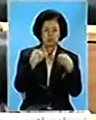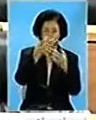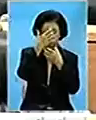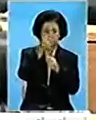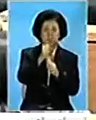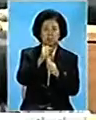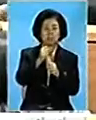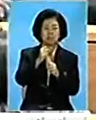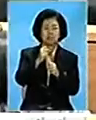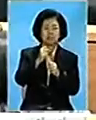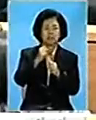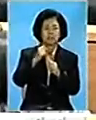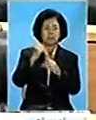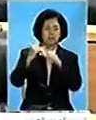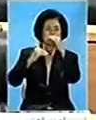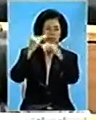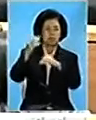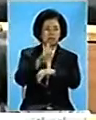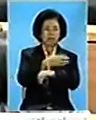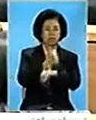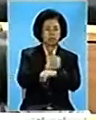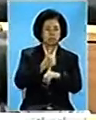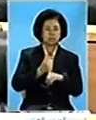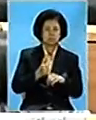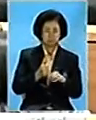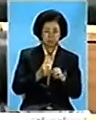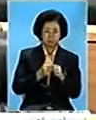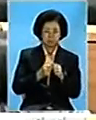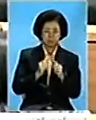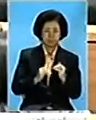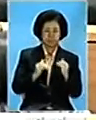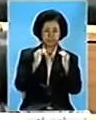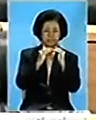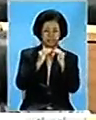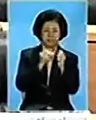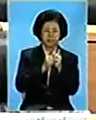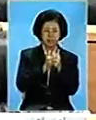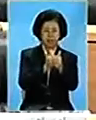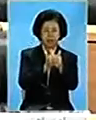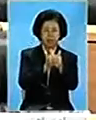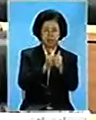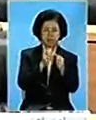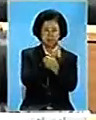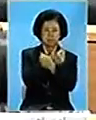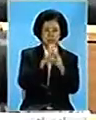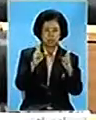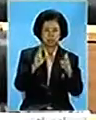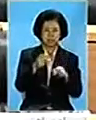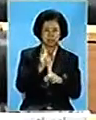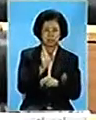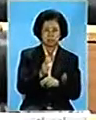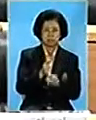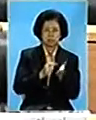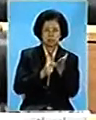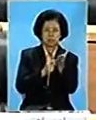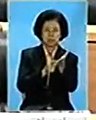การเมืองให้เป็นประชาธิปไตยตามหลักเสรีนิยมอย่างจริงจังนี่ผมเน้นอันนี้นะครับเสร็จแล้วก็เสนอไป